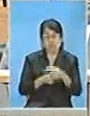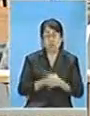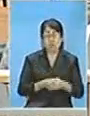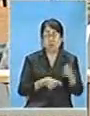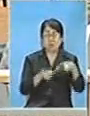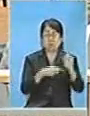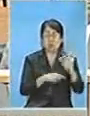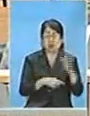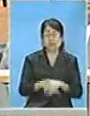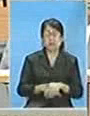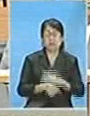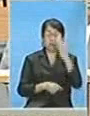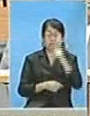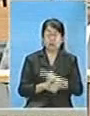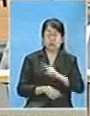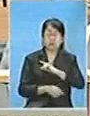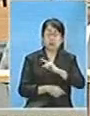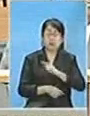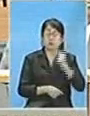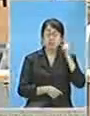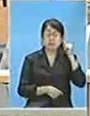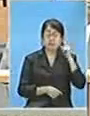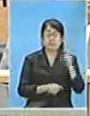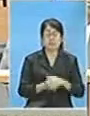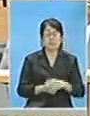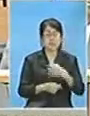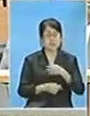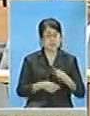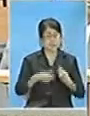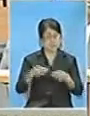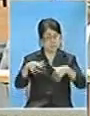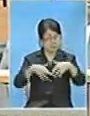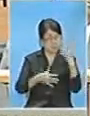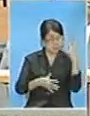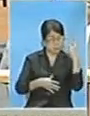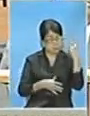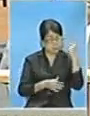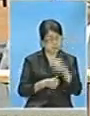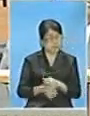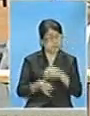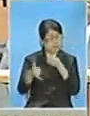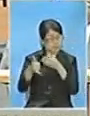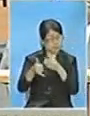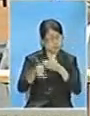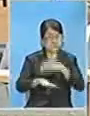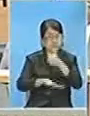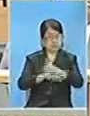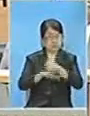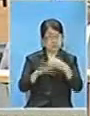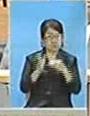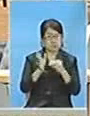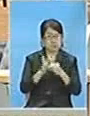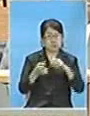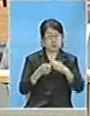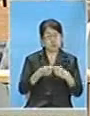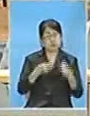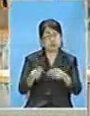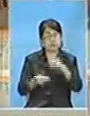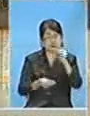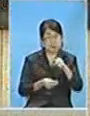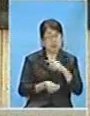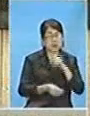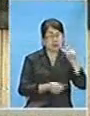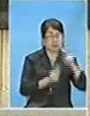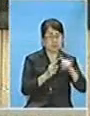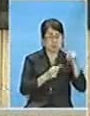ำไมท่านเลือกใช้วิธีการที่จะสร้างความสับสนและก่อให้เกิดปัญหากับกรุงเทพมหานครนั่นเป็นคำถามแรกครับ เ